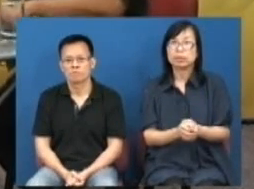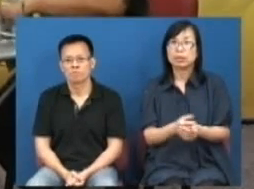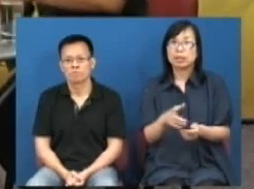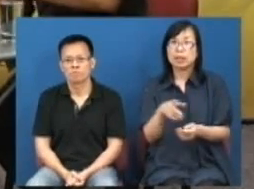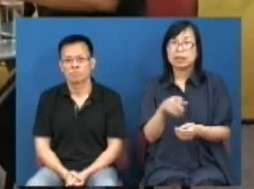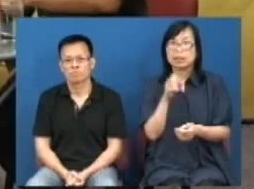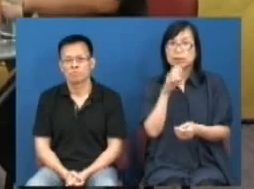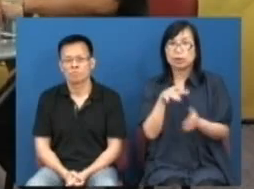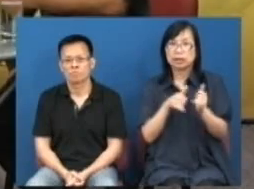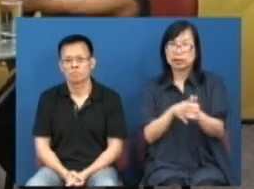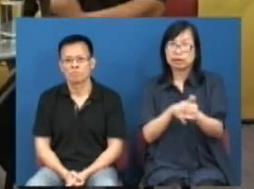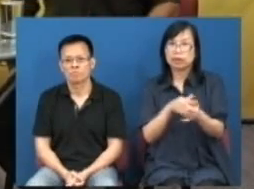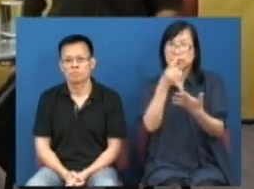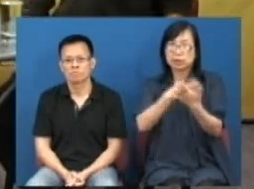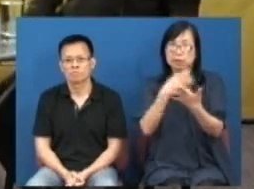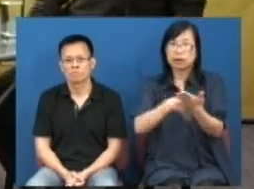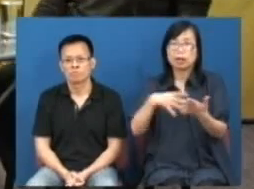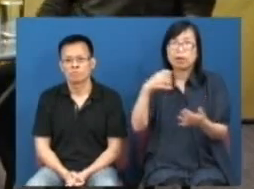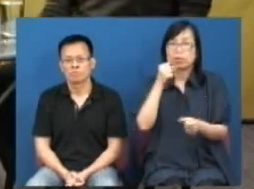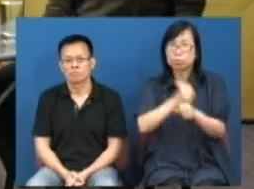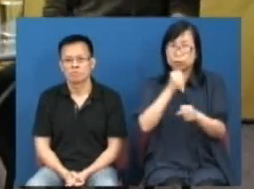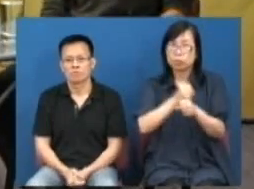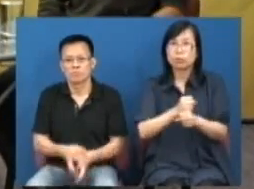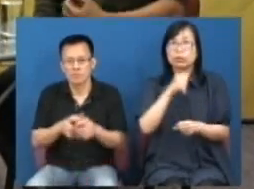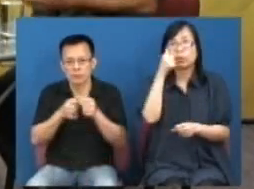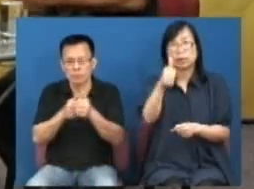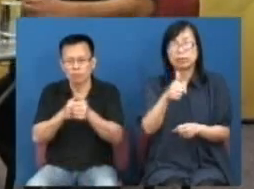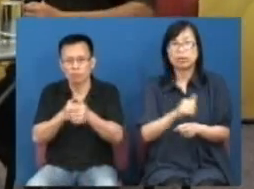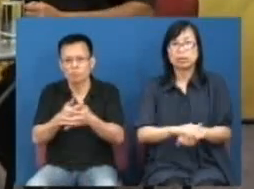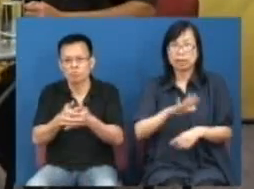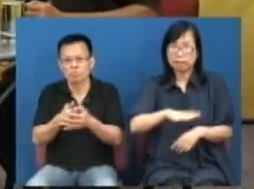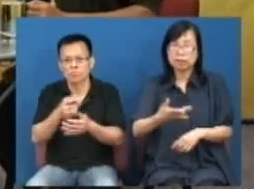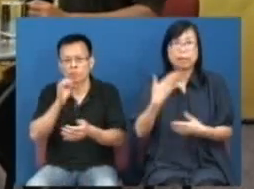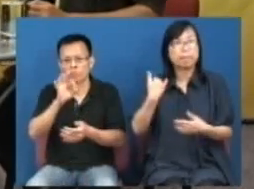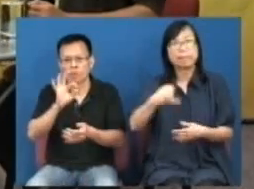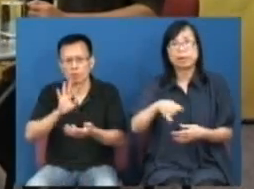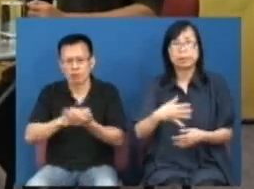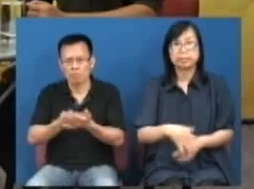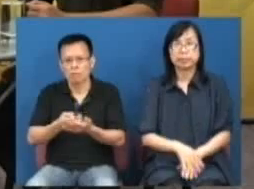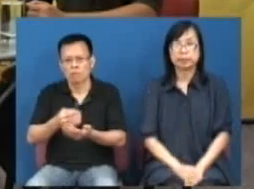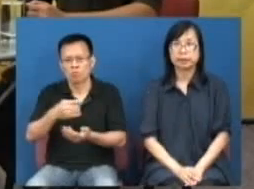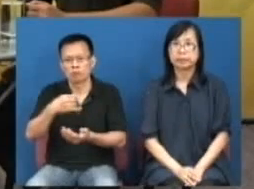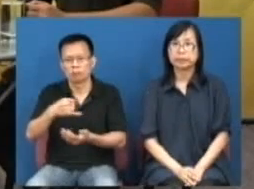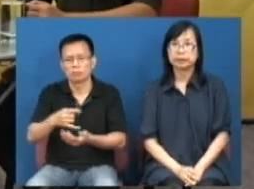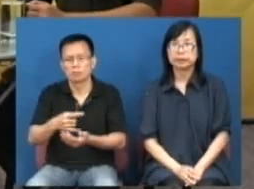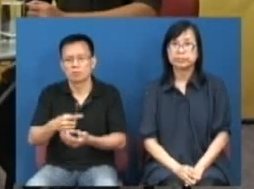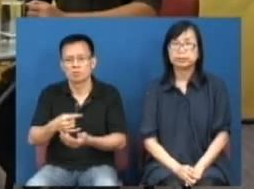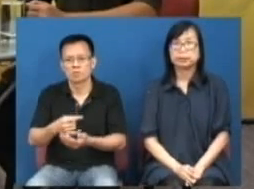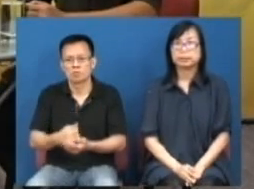理論上你跟翻呢啲咁嘅條例去執行咪？咪 OK 咯，但係而家唔係啊嘛。 唉，真